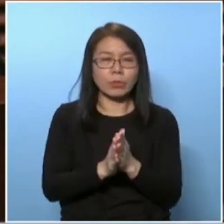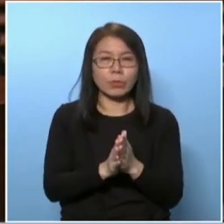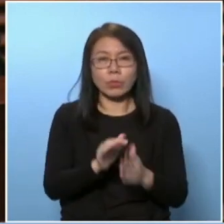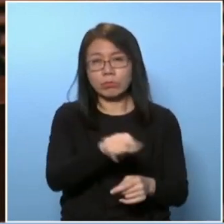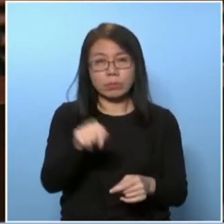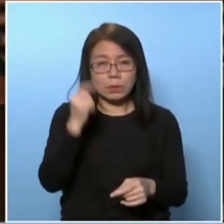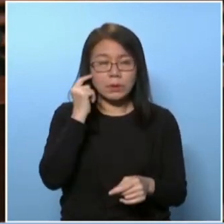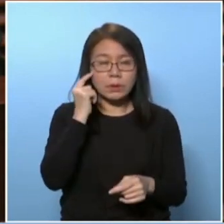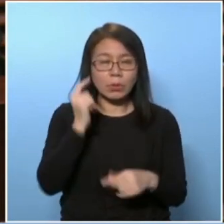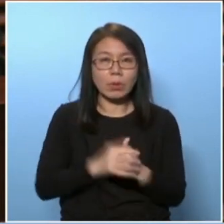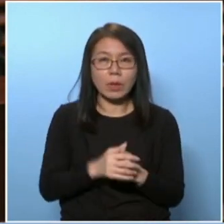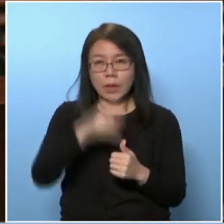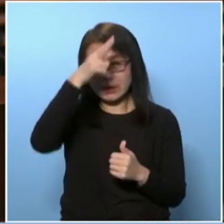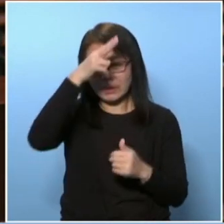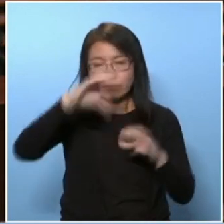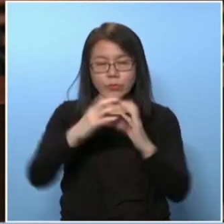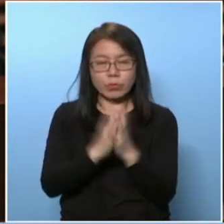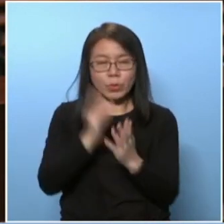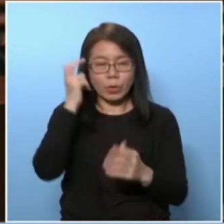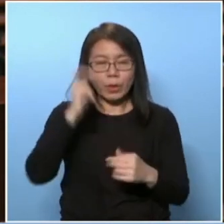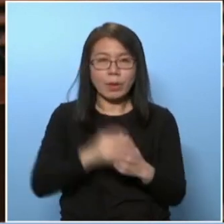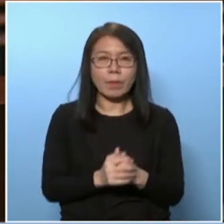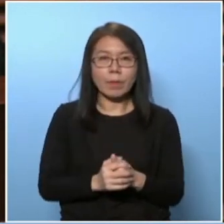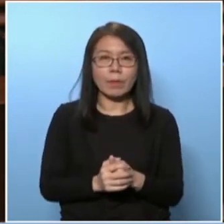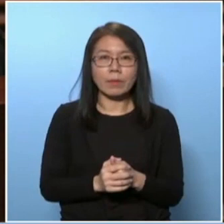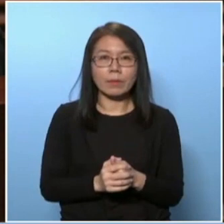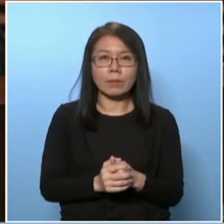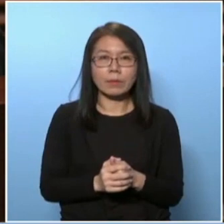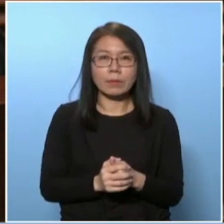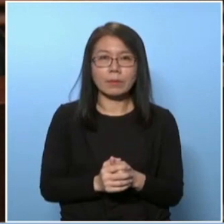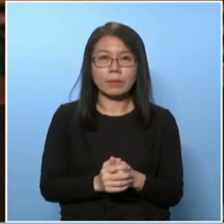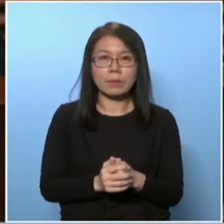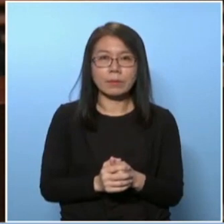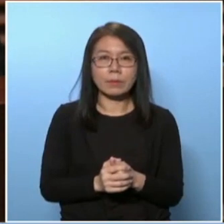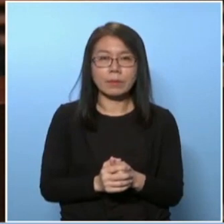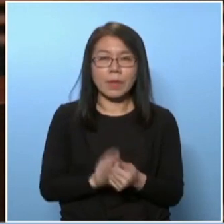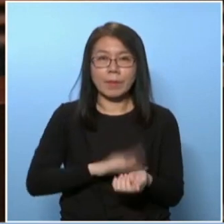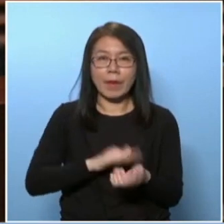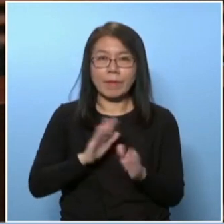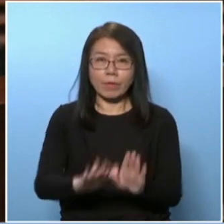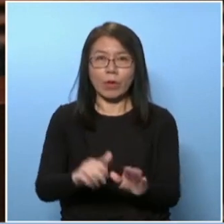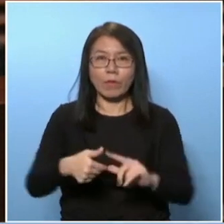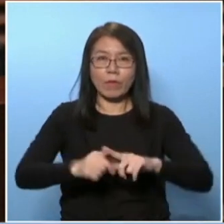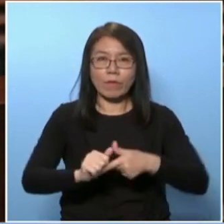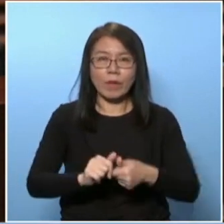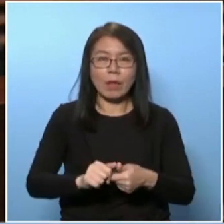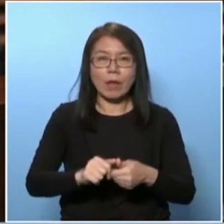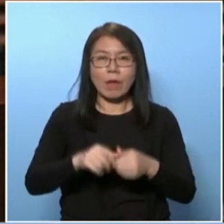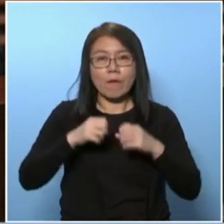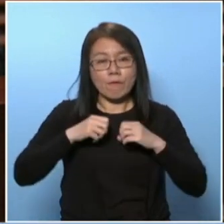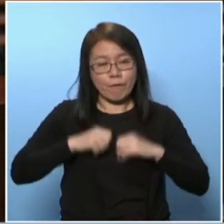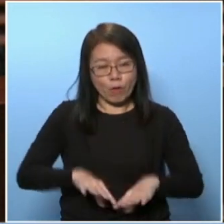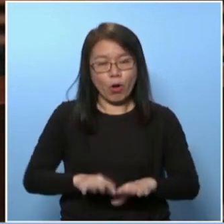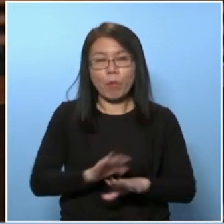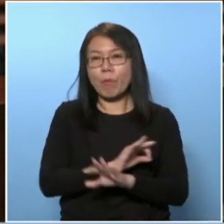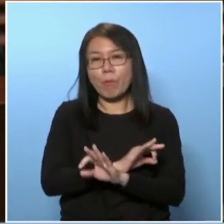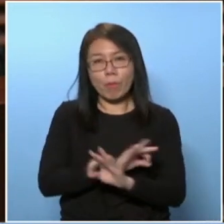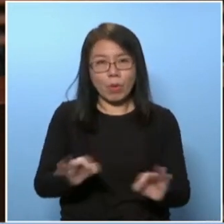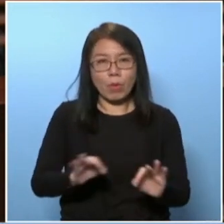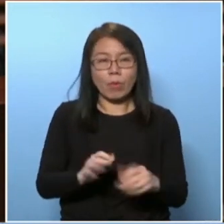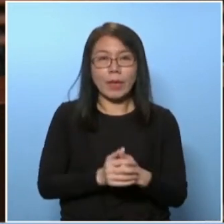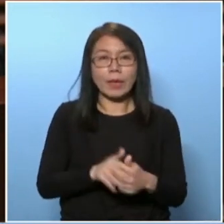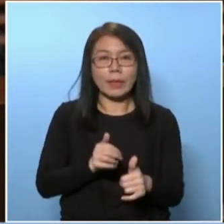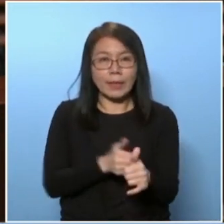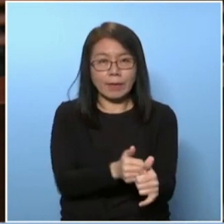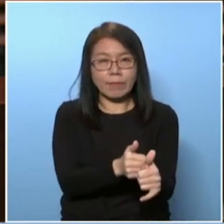都知道了，政府整體來講是就著那個防疫措施是沒有放鬆過我們的工作，我們都仍然都是